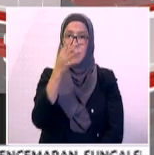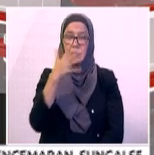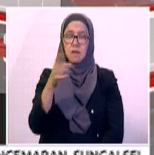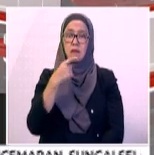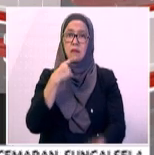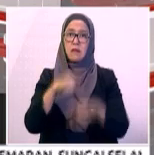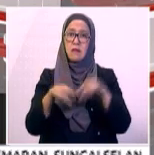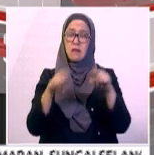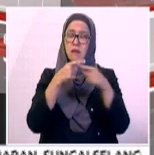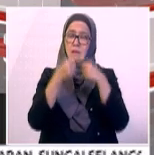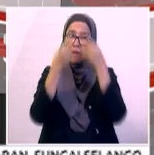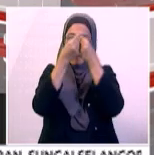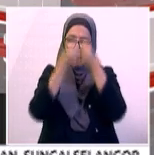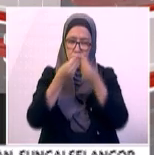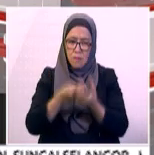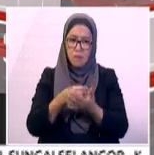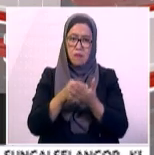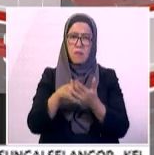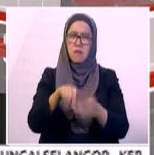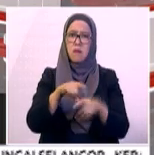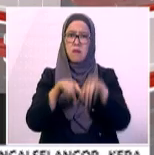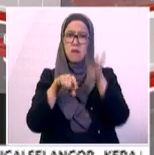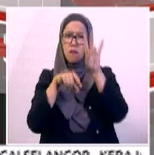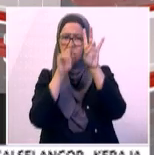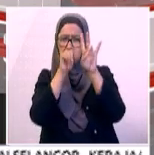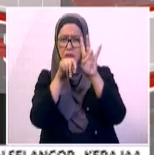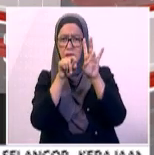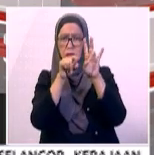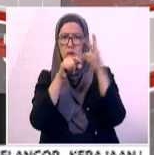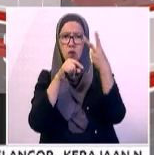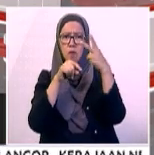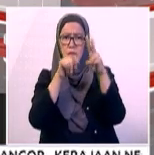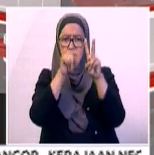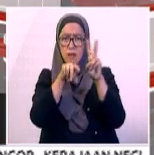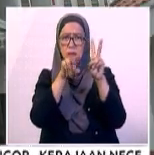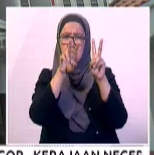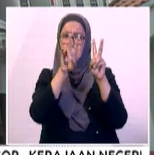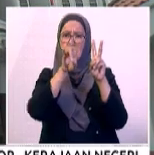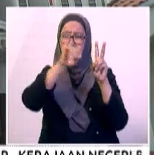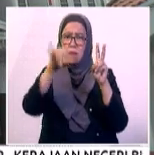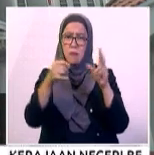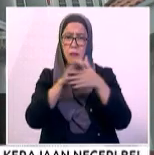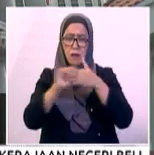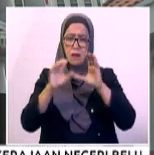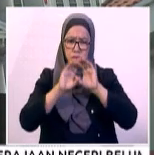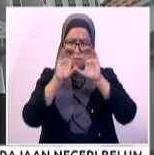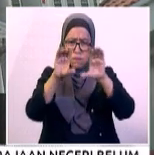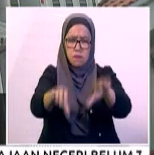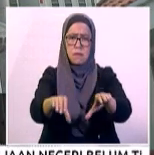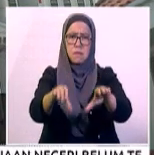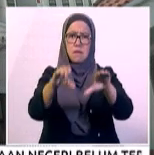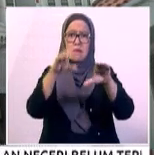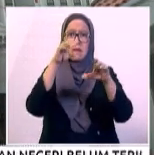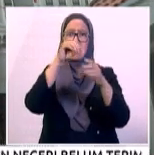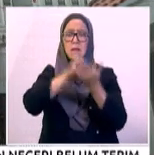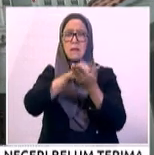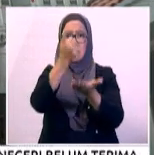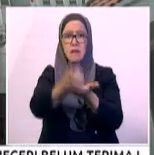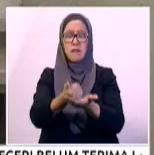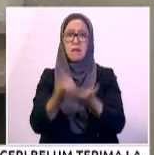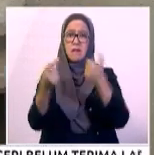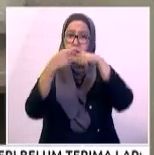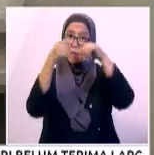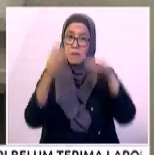12.37 juta ringgit dalam bentuk tunai dimasukkan ke dalam dua akaun tertuduh. Jelas Yuana, biarpun perkara itu dimaklumkan kepada